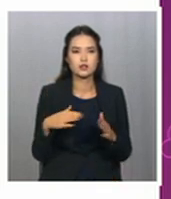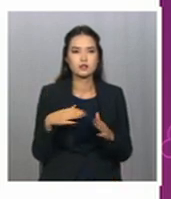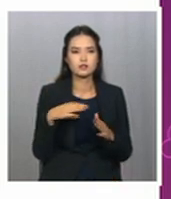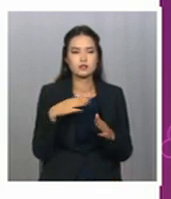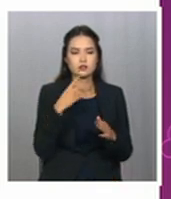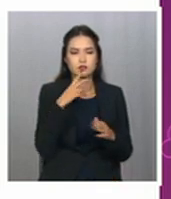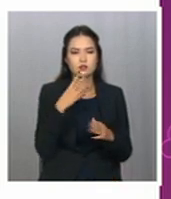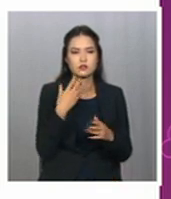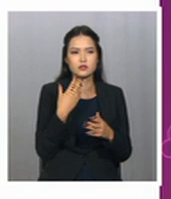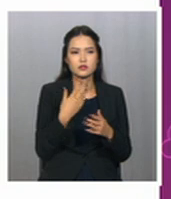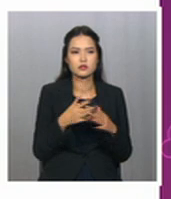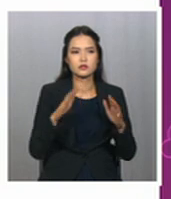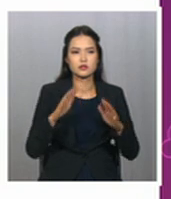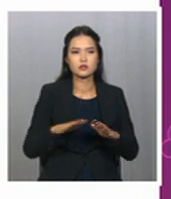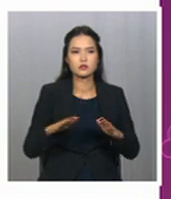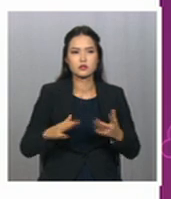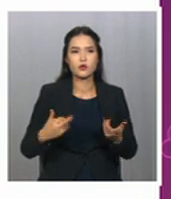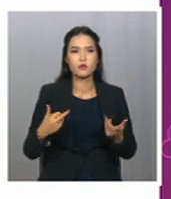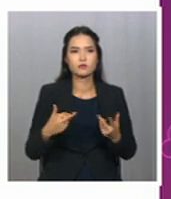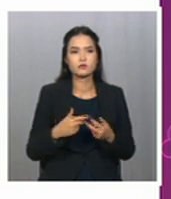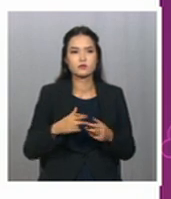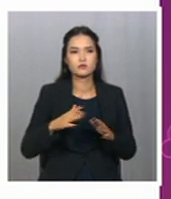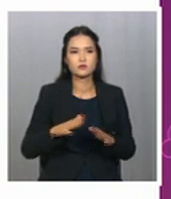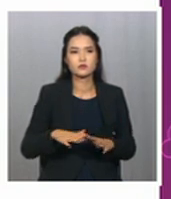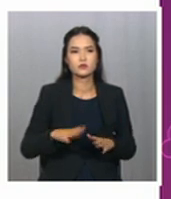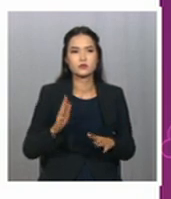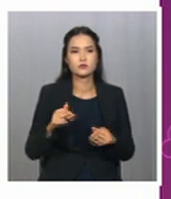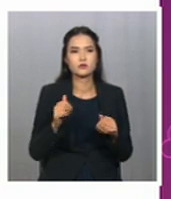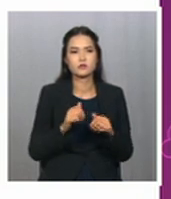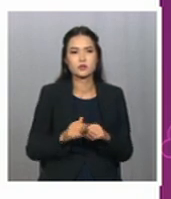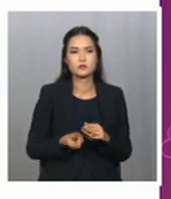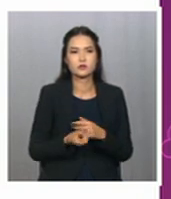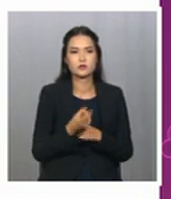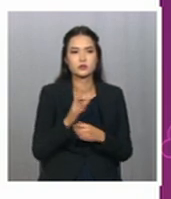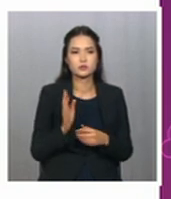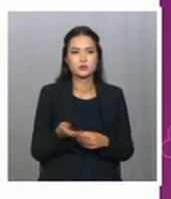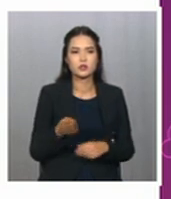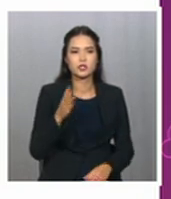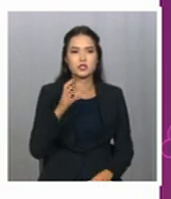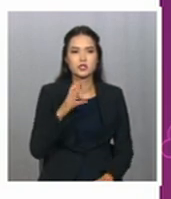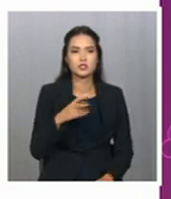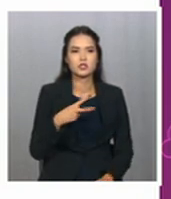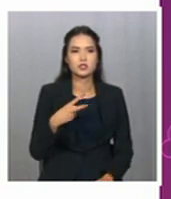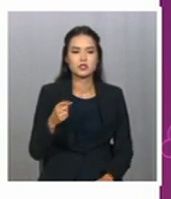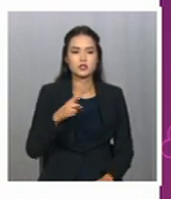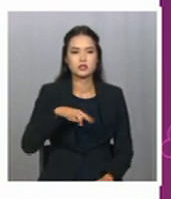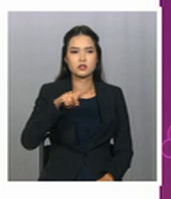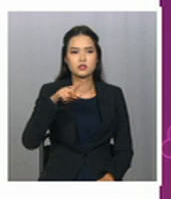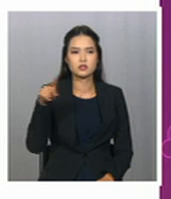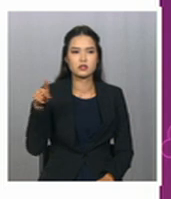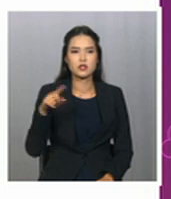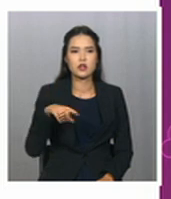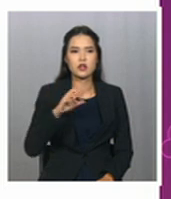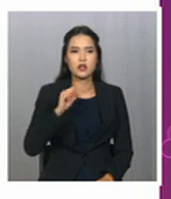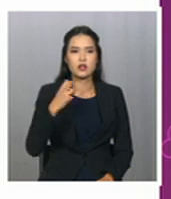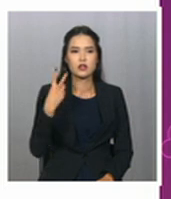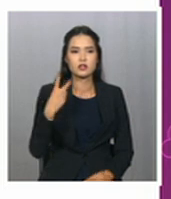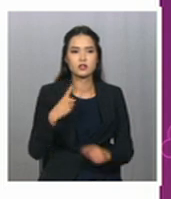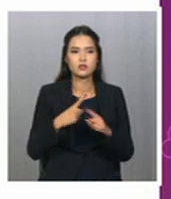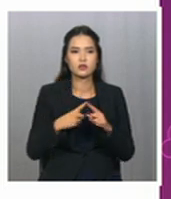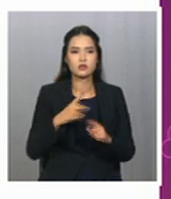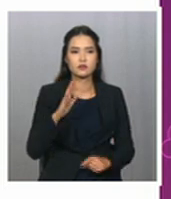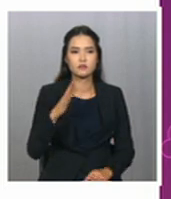мәндерді орындарына қойып шықсақ, С қабырғасын табамыз. Яғни, мына өрнекті түбірдің астына аламыз, квадрат түбірдің